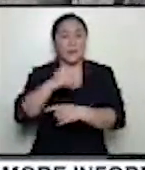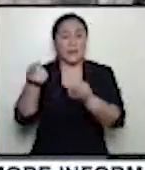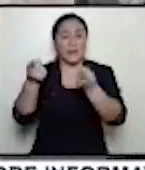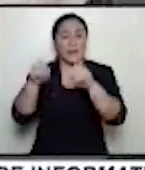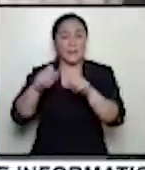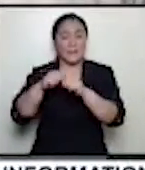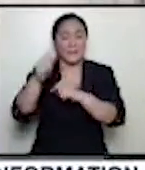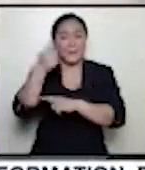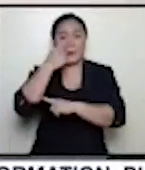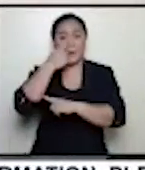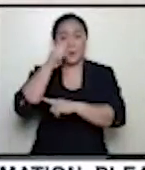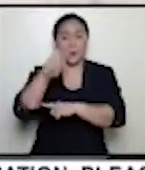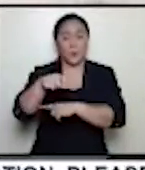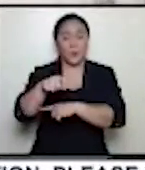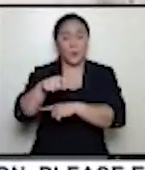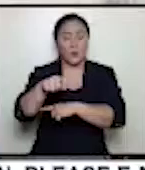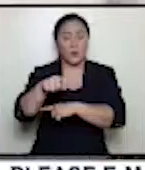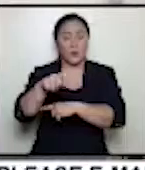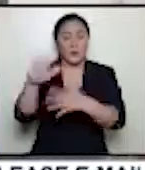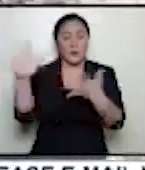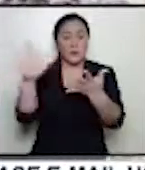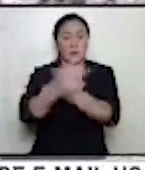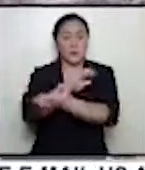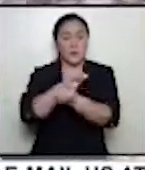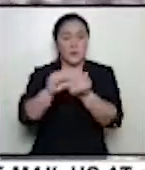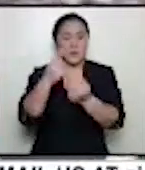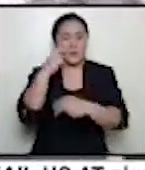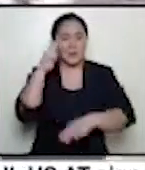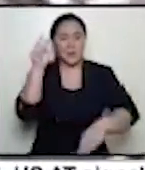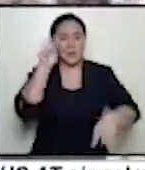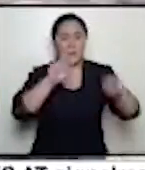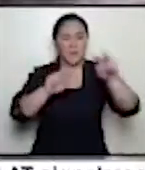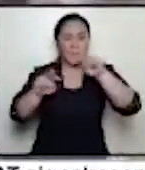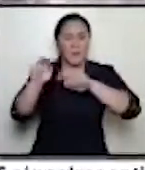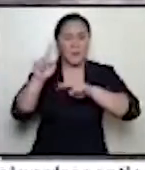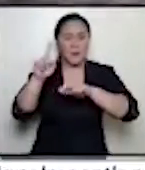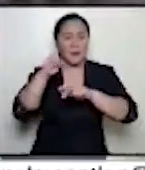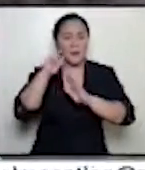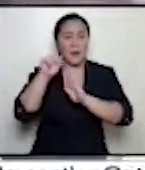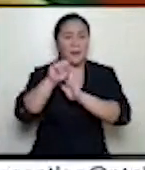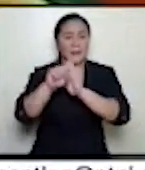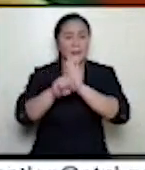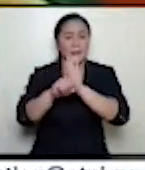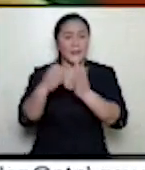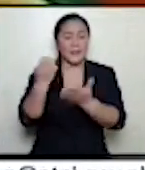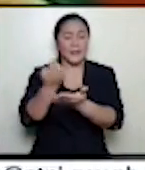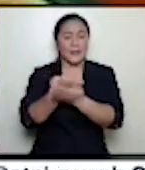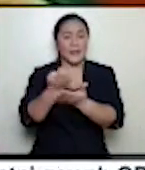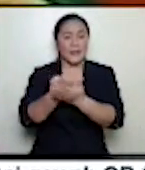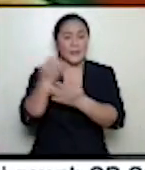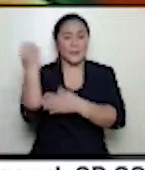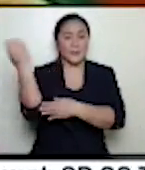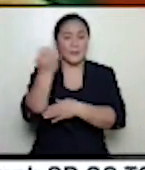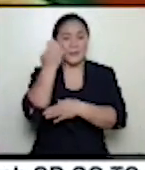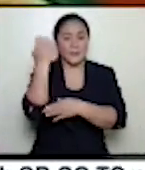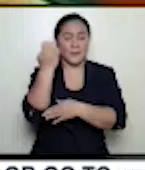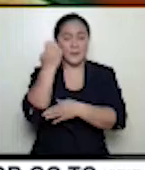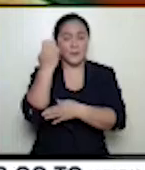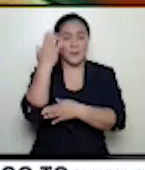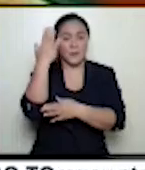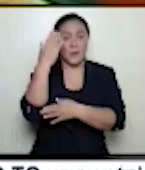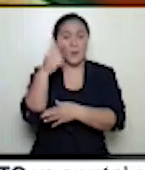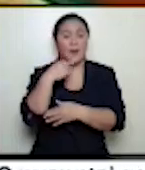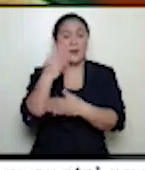ng Malacañang ang posibilidad ng pagdedeklara ng State of Economic Emergency. Una itong iminungkahi ng